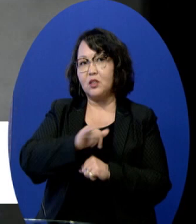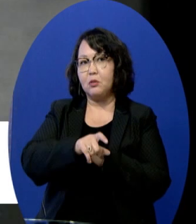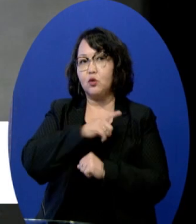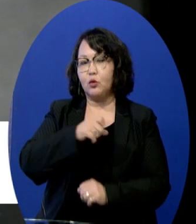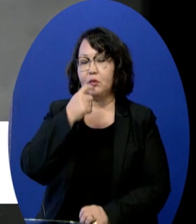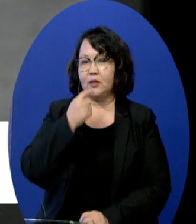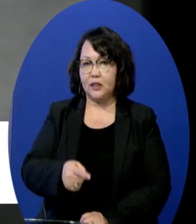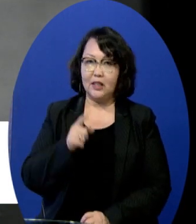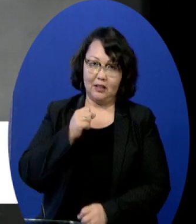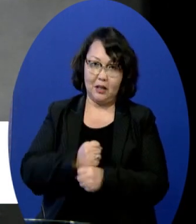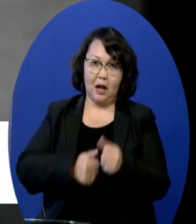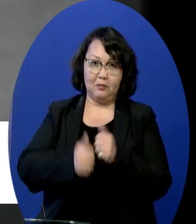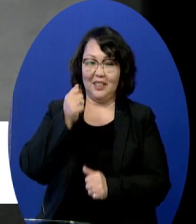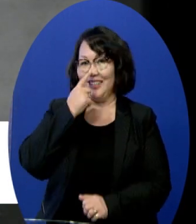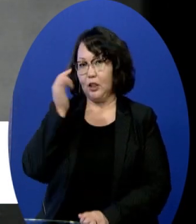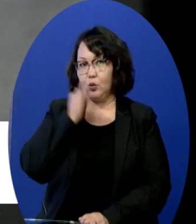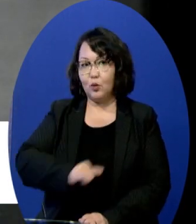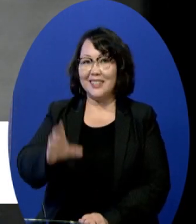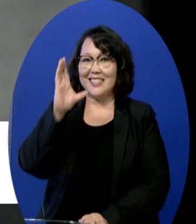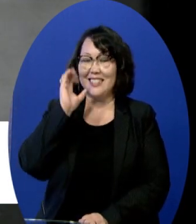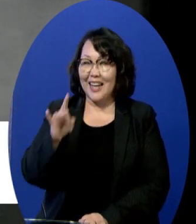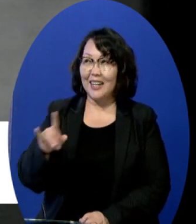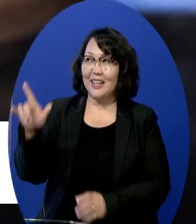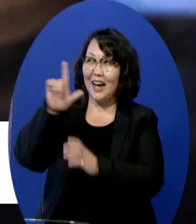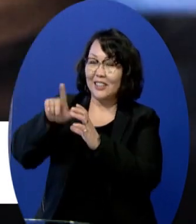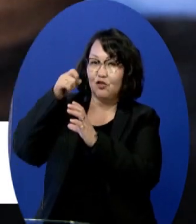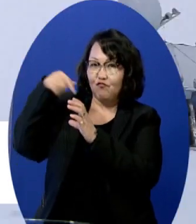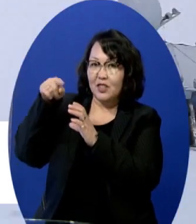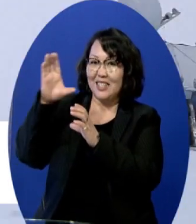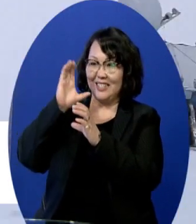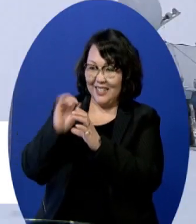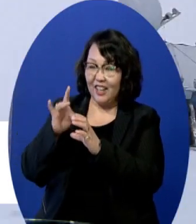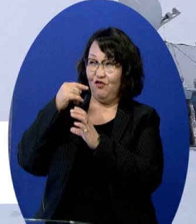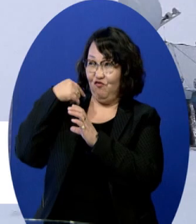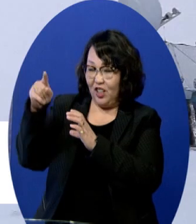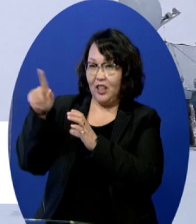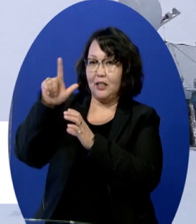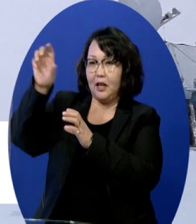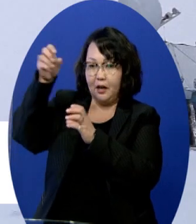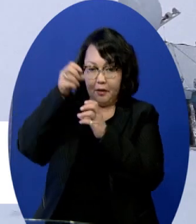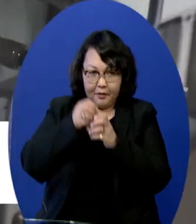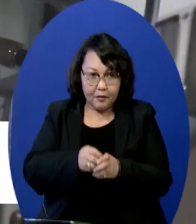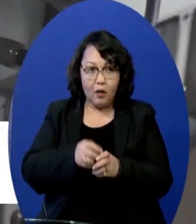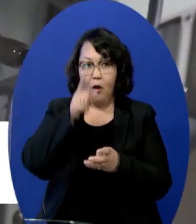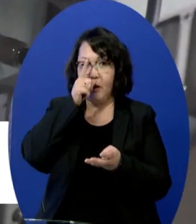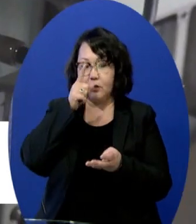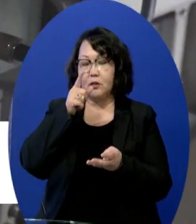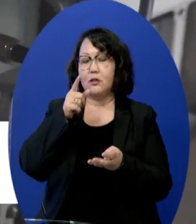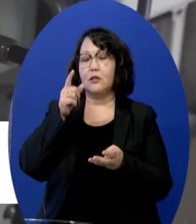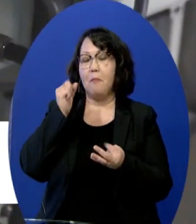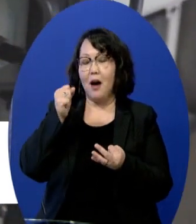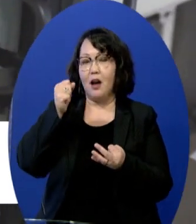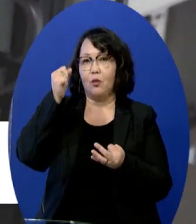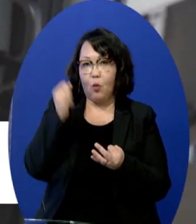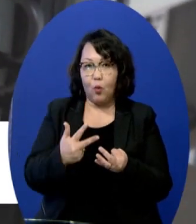юм. За энэ ажиллагаа амжилттай өндөрлөх юм бол хятад улс нь сарны хөрсний дээжийг их дэлхийд авчирсан зөвлөлт холбоод улс Америкийн нэгдсэн